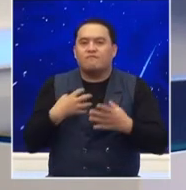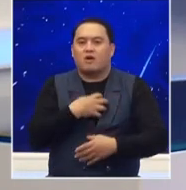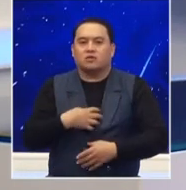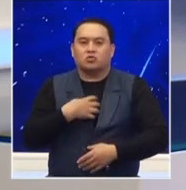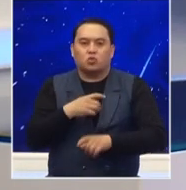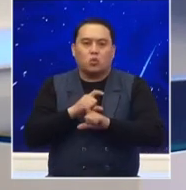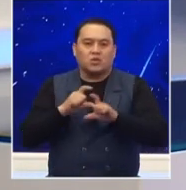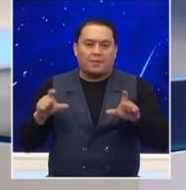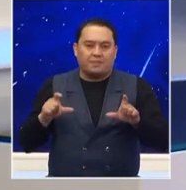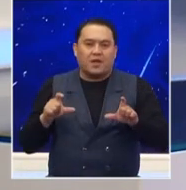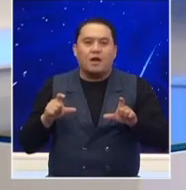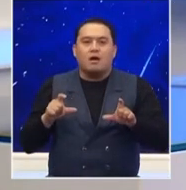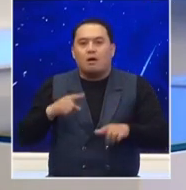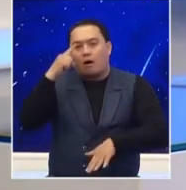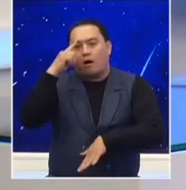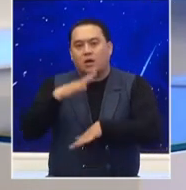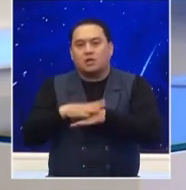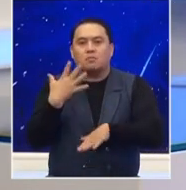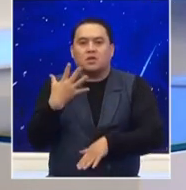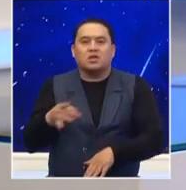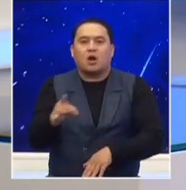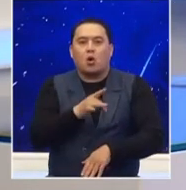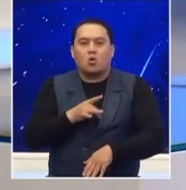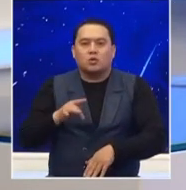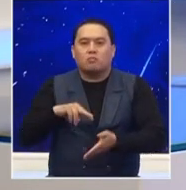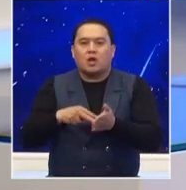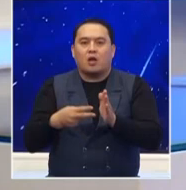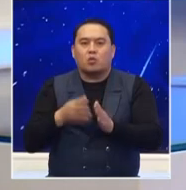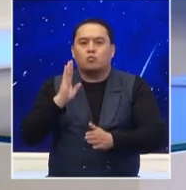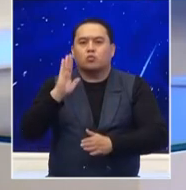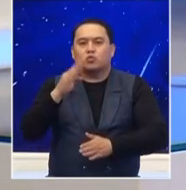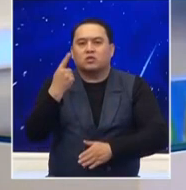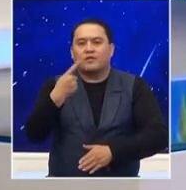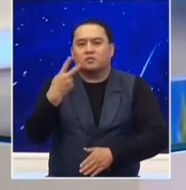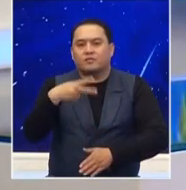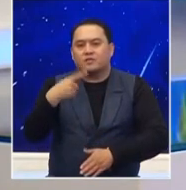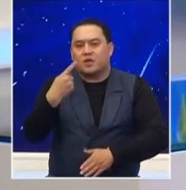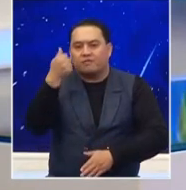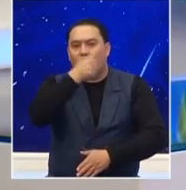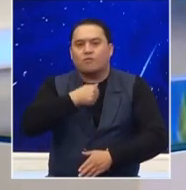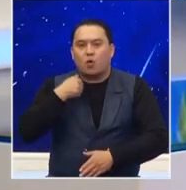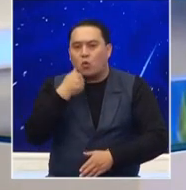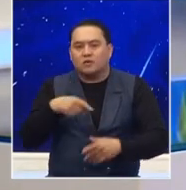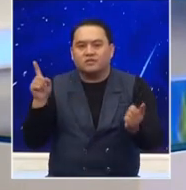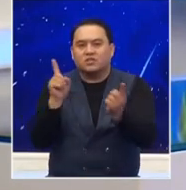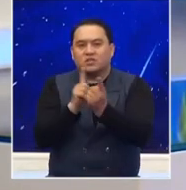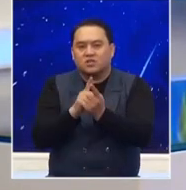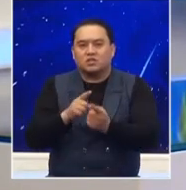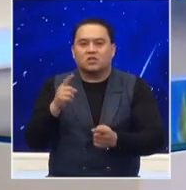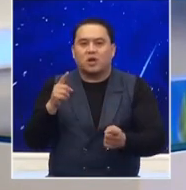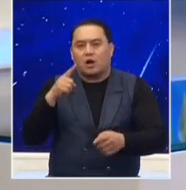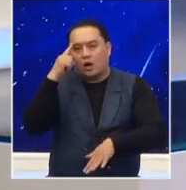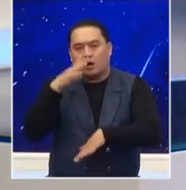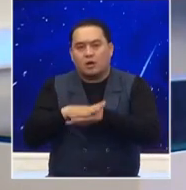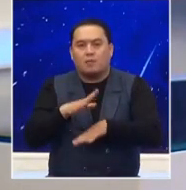другие важные соцобъекты. Акимы пяти районов поделились планами на 2021 год во время встречи с